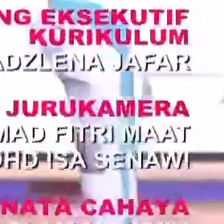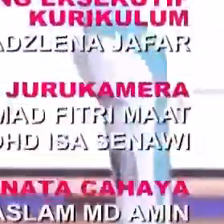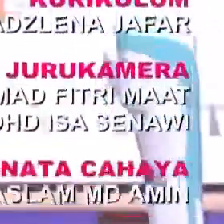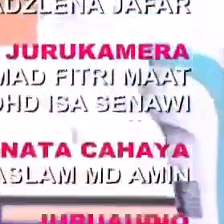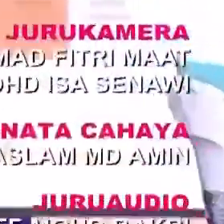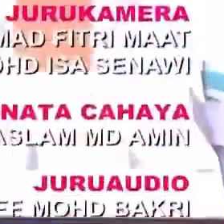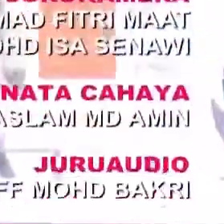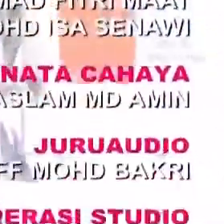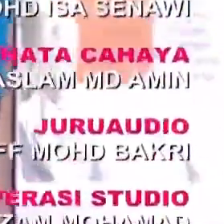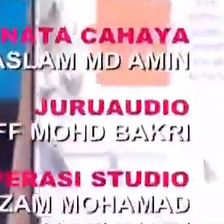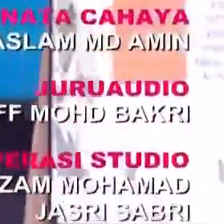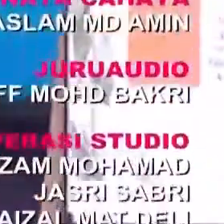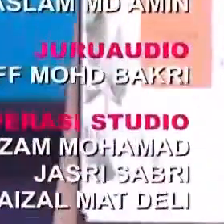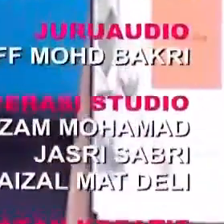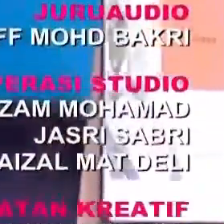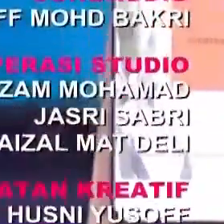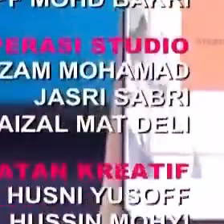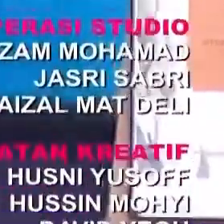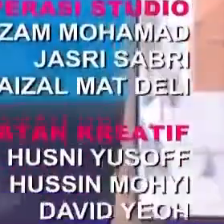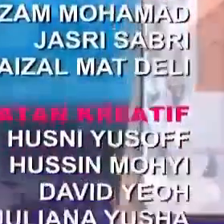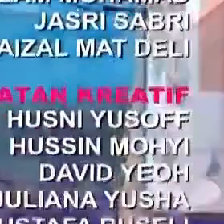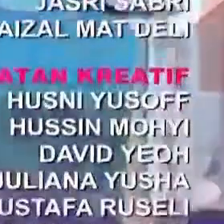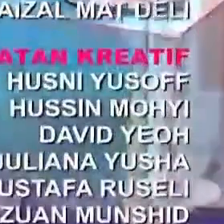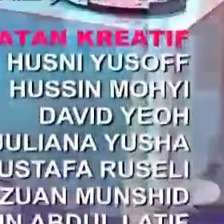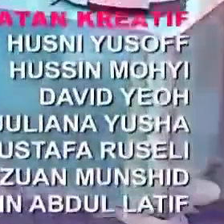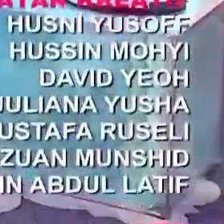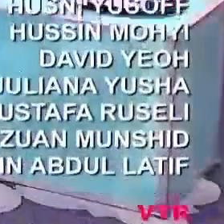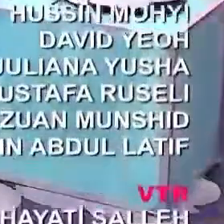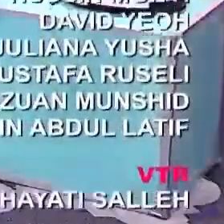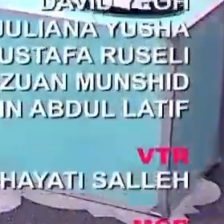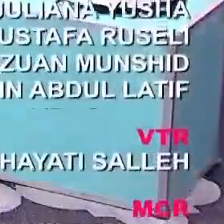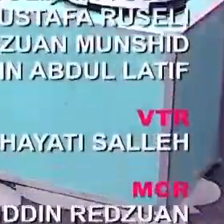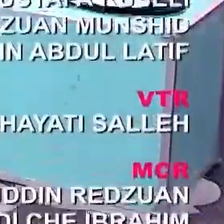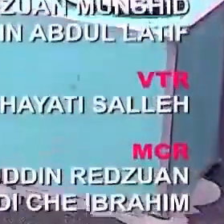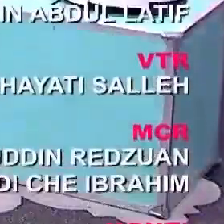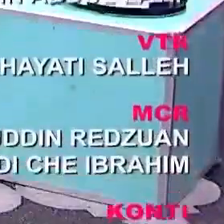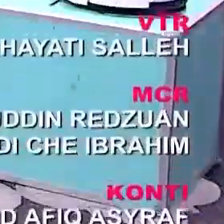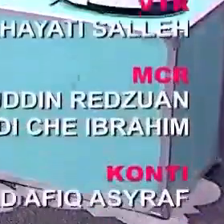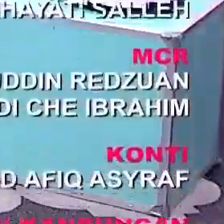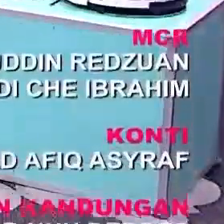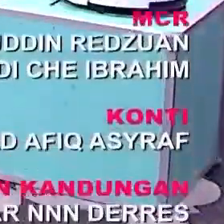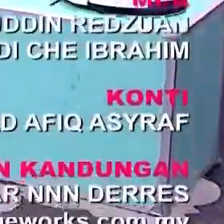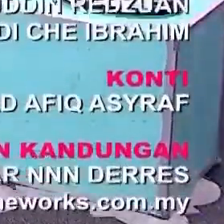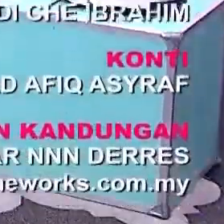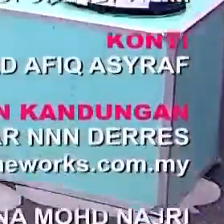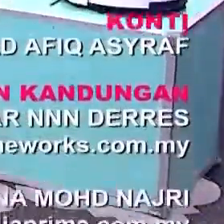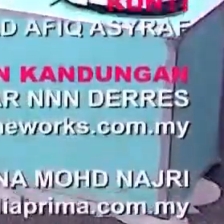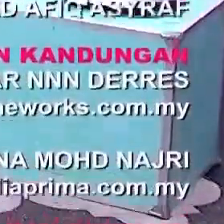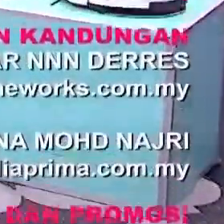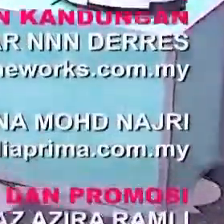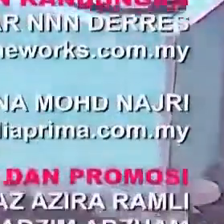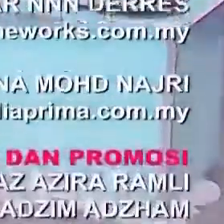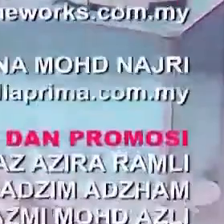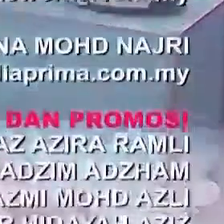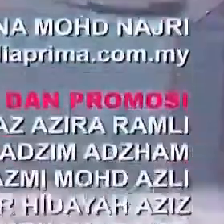manusia. Teknologi mereka cipta, mudah urusan harian